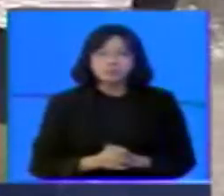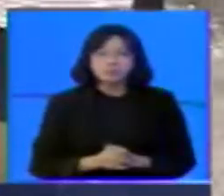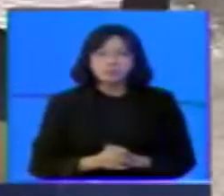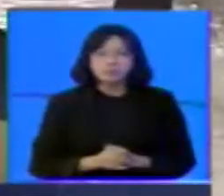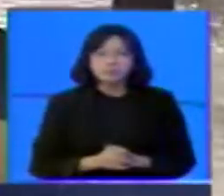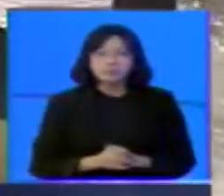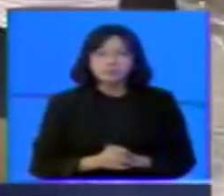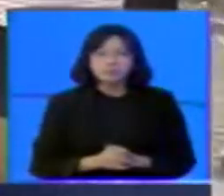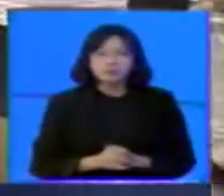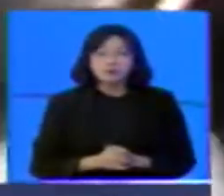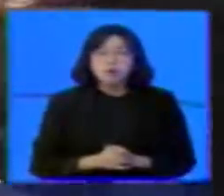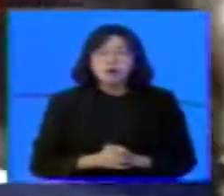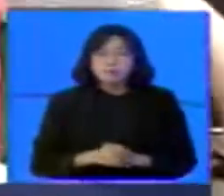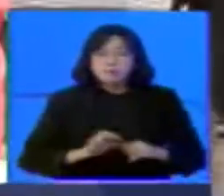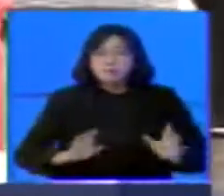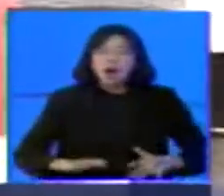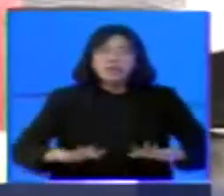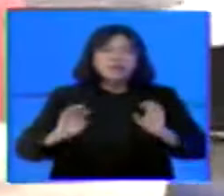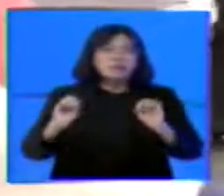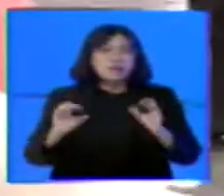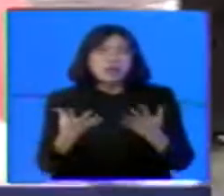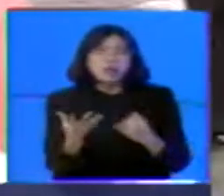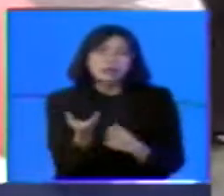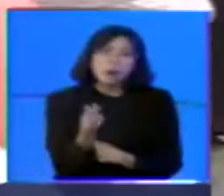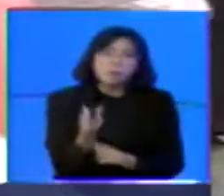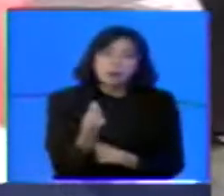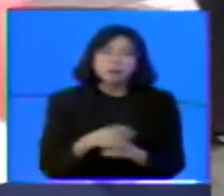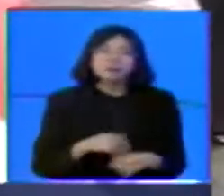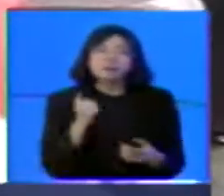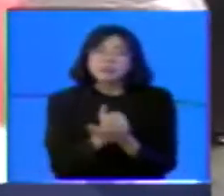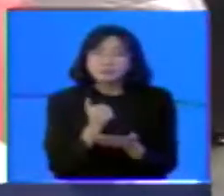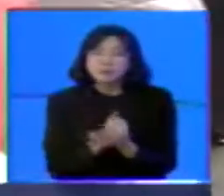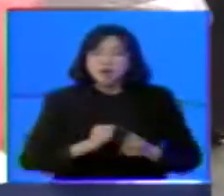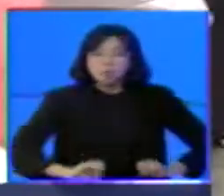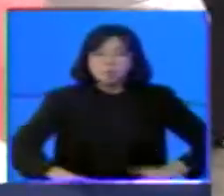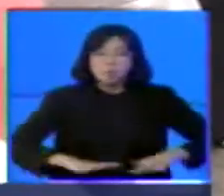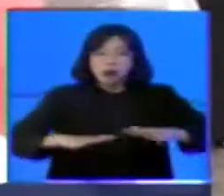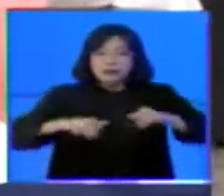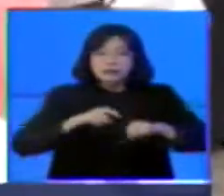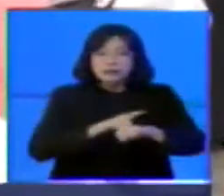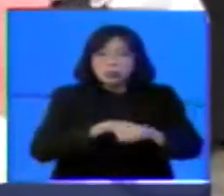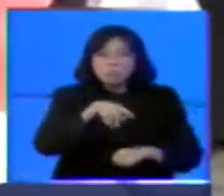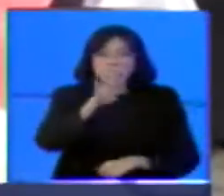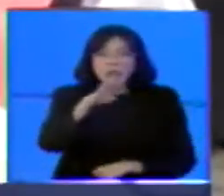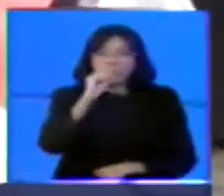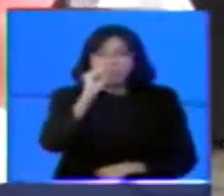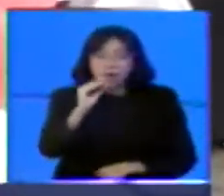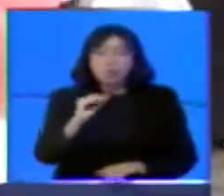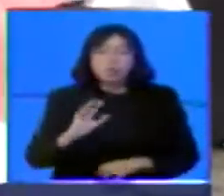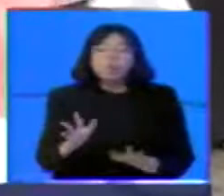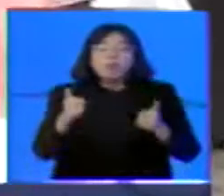saat banjir datang tadi Bu? Banjir datang itu tiba-tiba ya, jatuhnya dari jam 4 pagi.